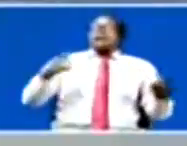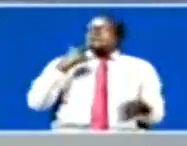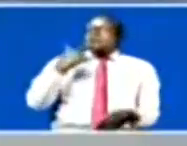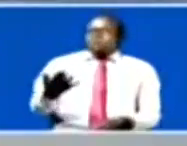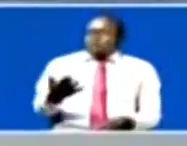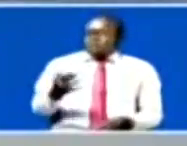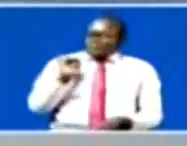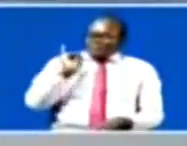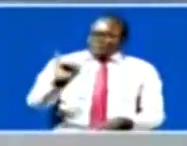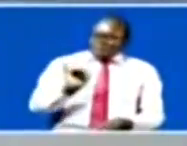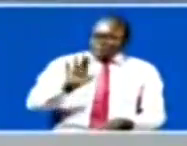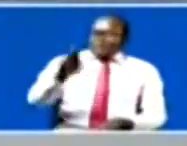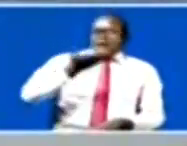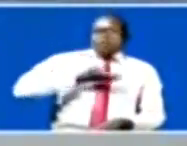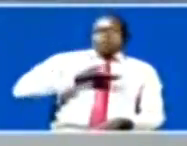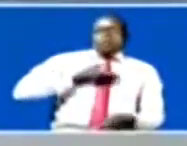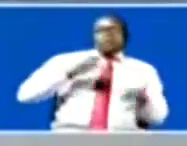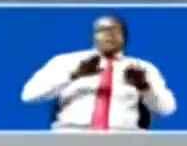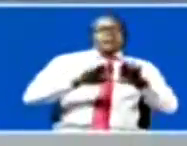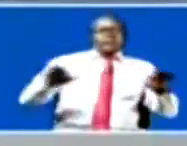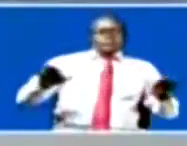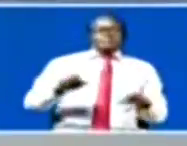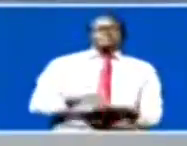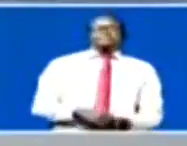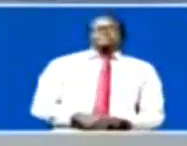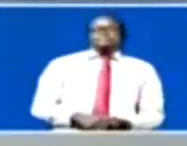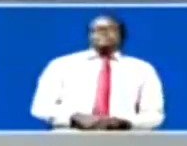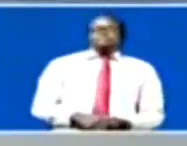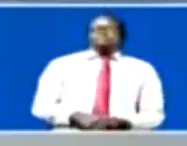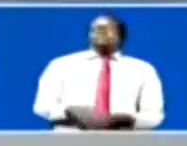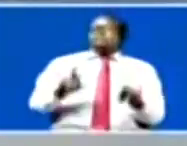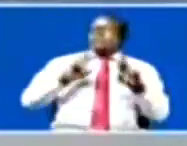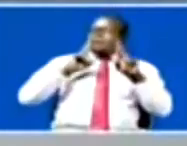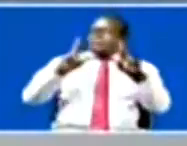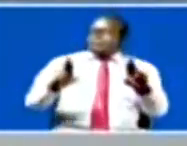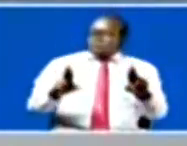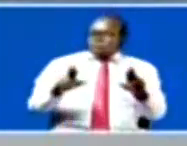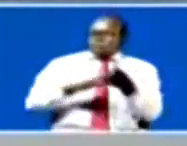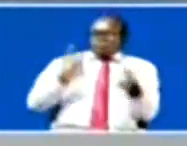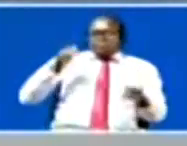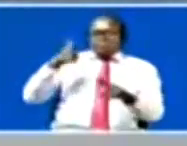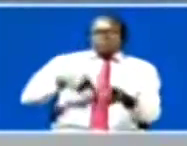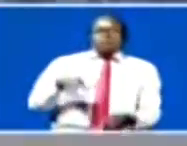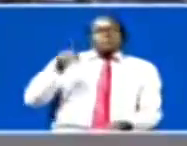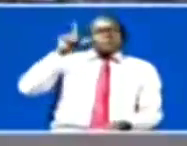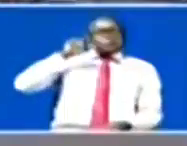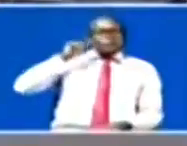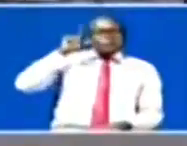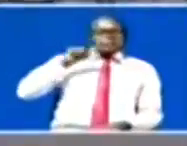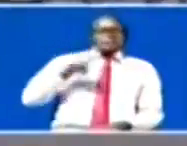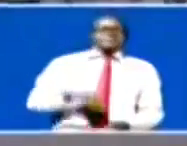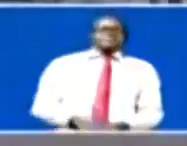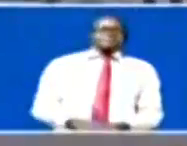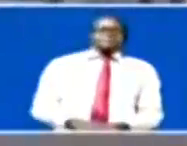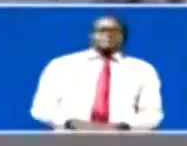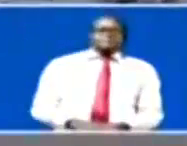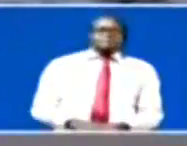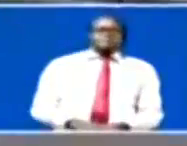wakisisitiza kuwa ni wao ndio ambao wamiliki halali kwa sasa. Agnes Gakunga na taarifa zaidi.